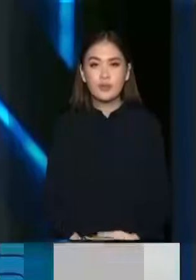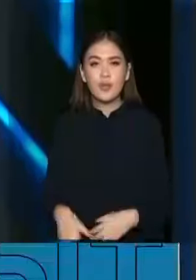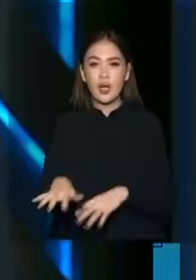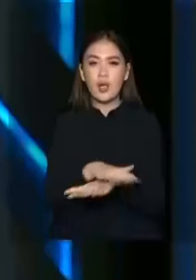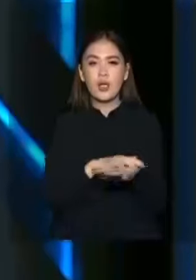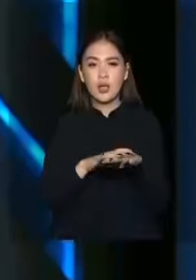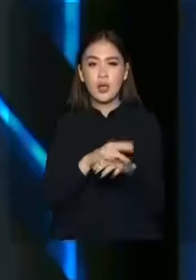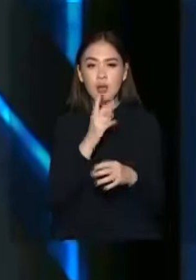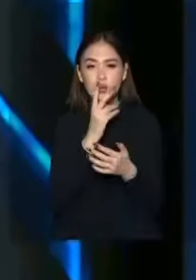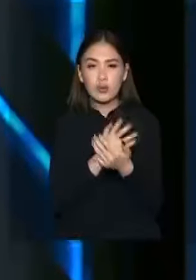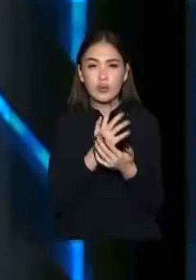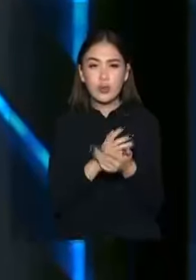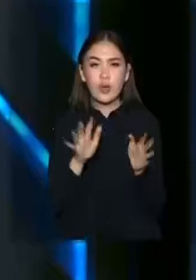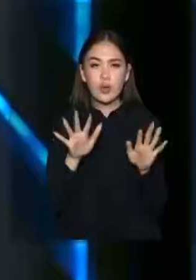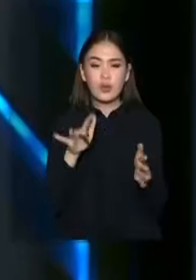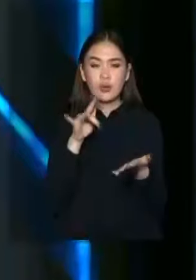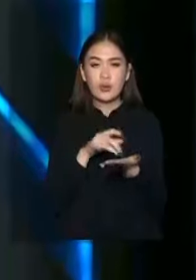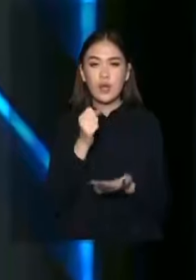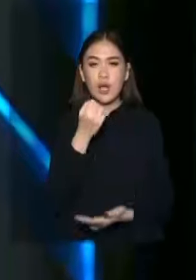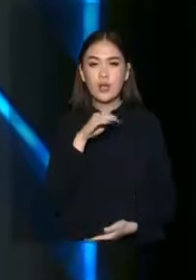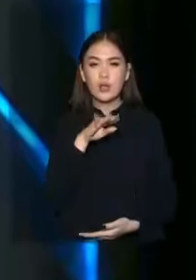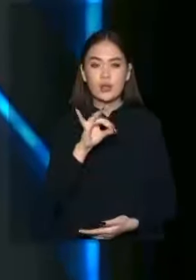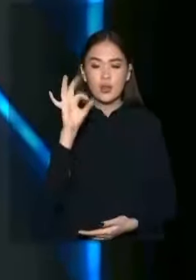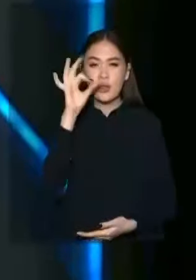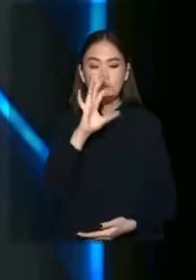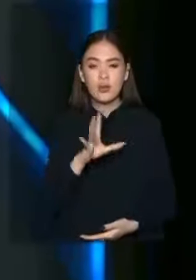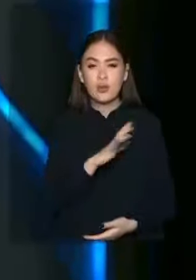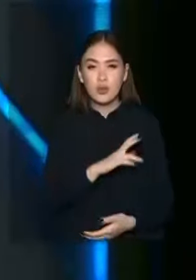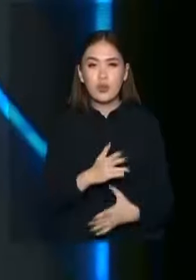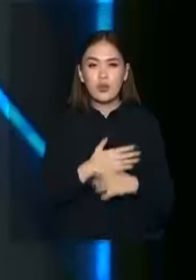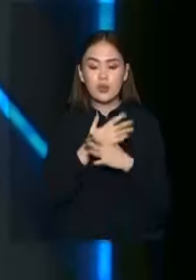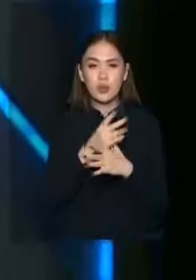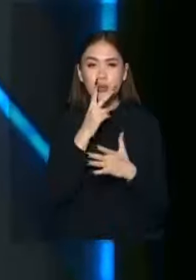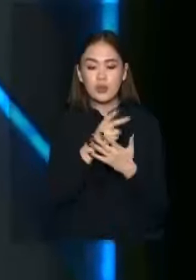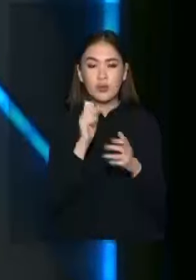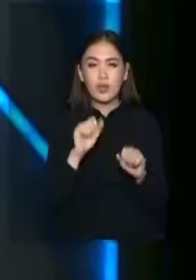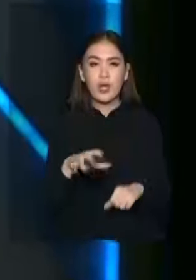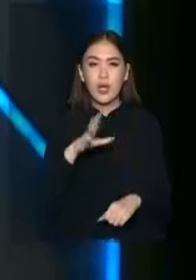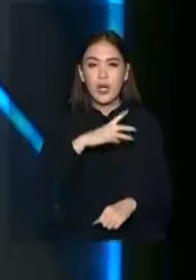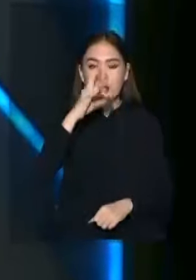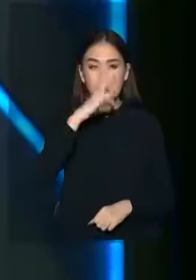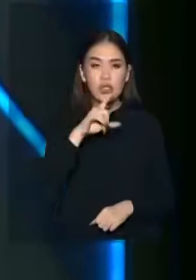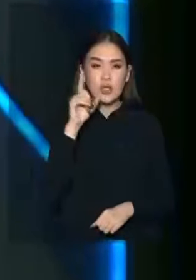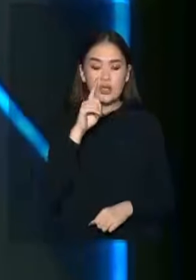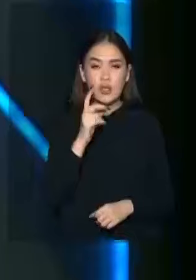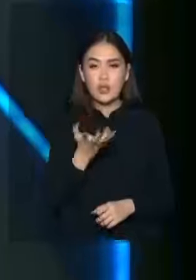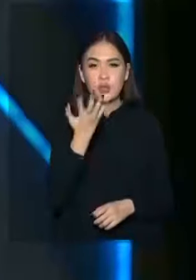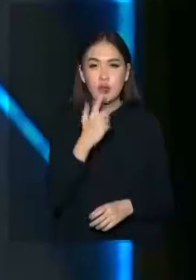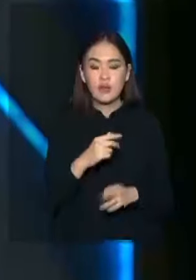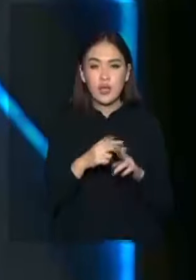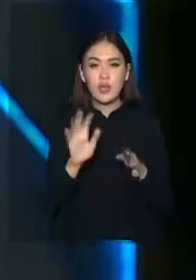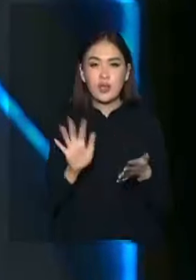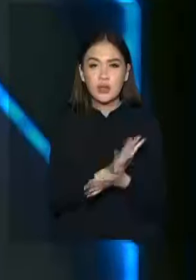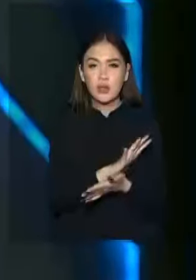Халқа қызмет көрсету орталығында IT волонтерлардың көмегіне де жүгінуге болады. Шығыс қазақстандық жастар цифрланған рәсімдерді тегін